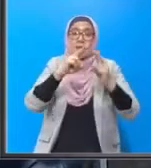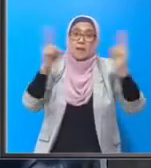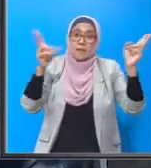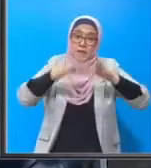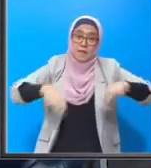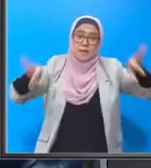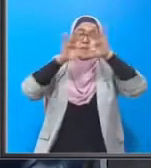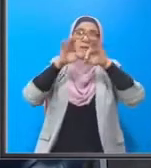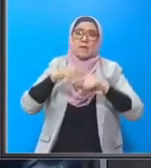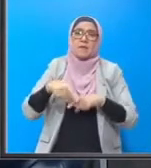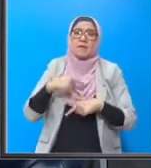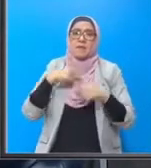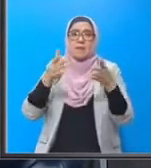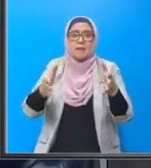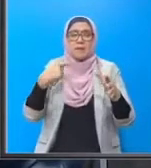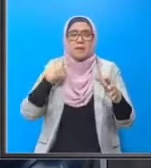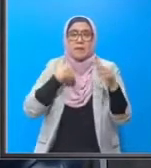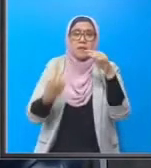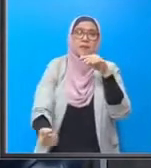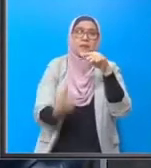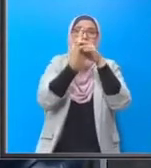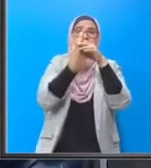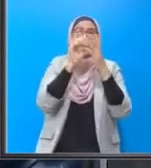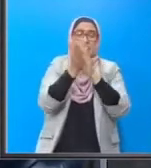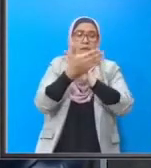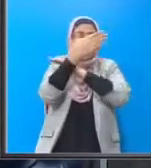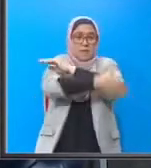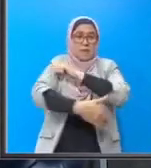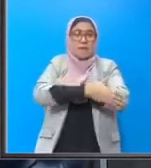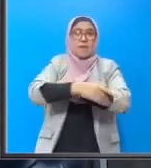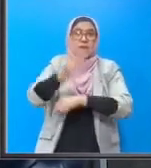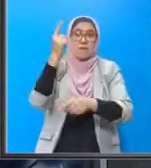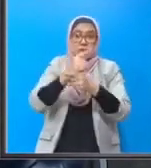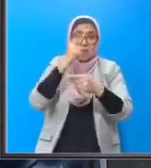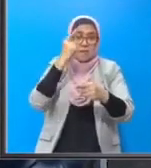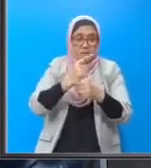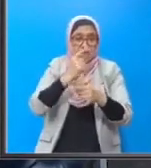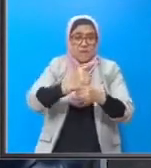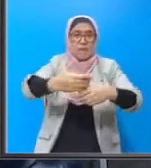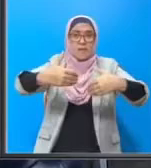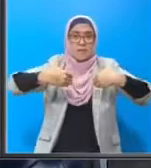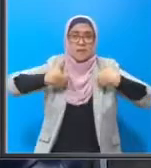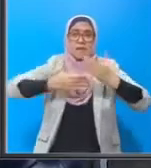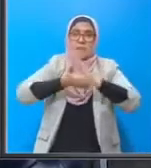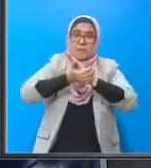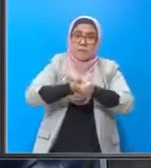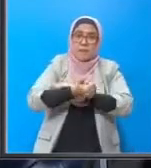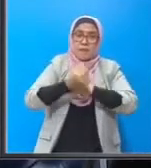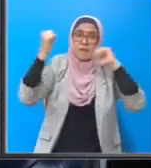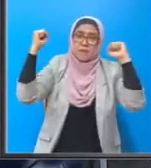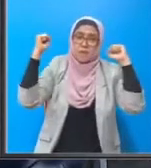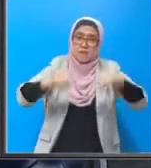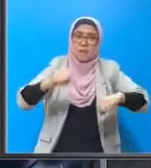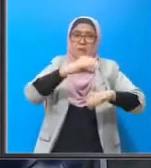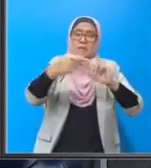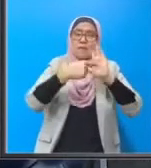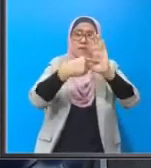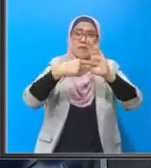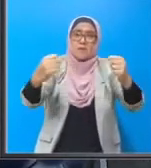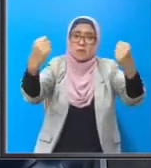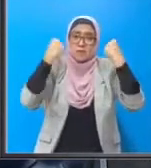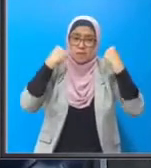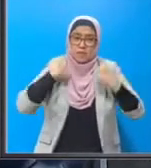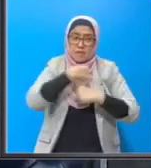Biarlah kita muncul menjadi sebuah negara yang benar-benar mempunyai kewibawaan dan Kita tunjuk